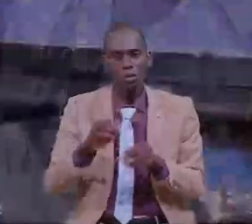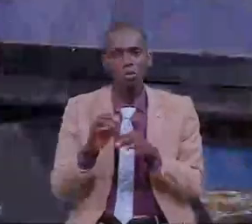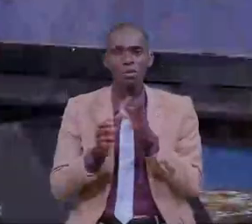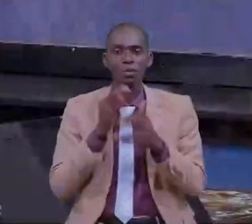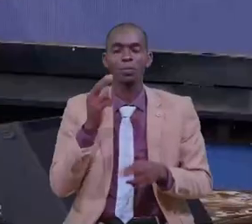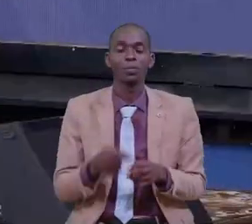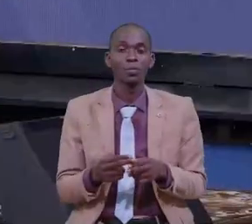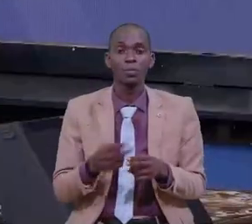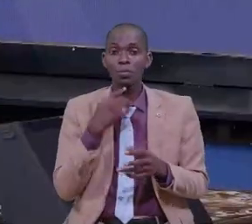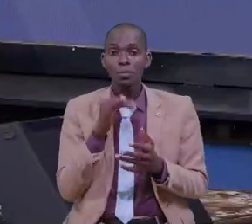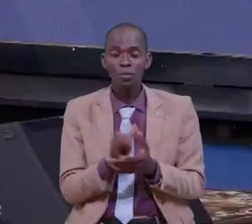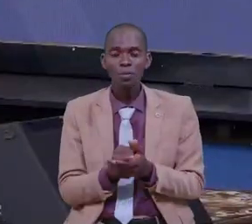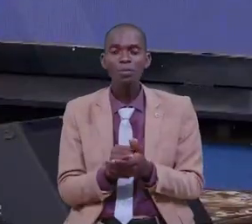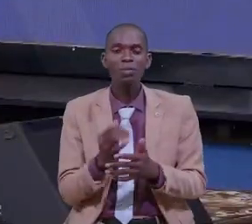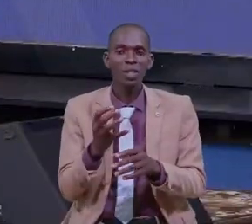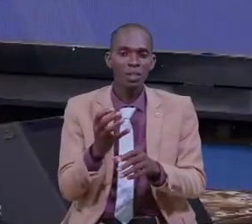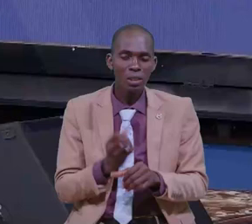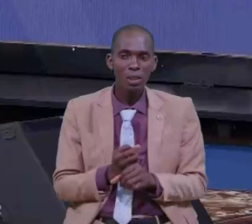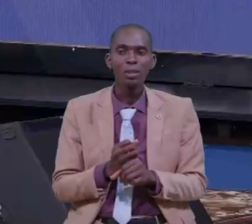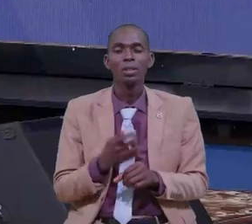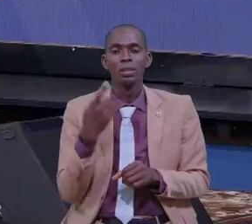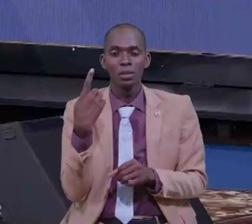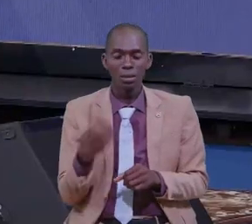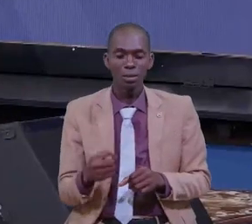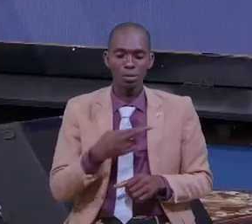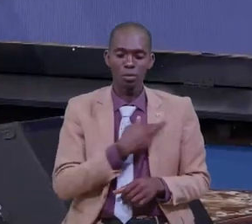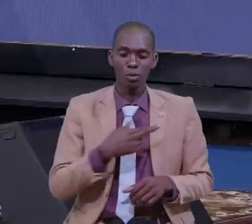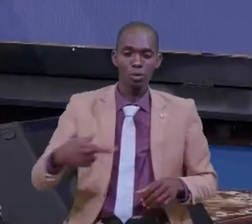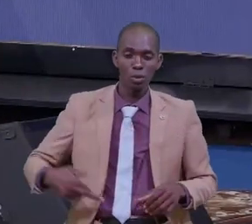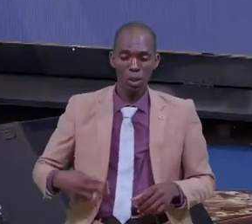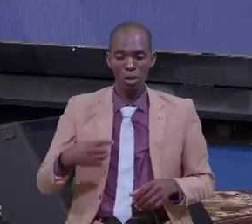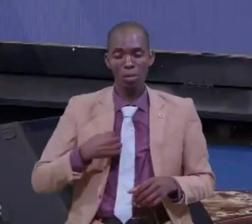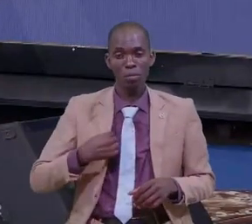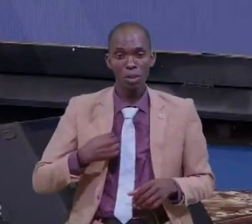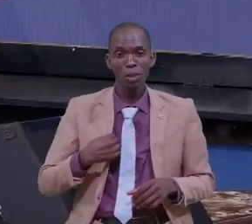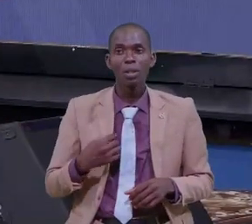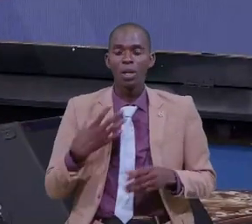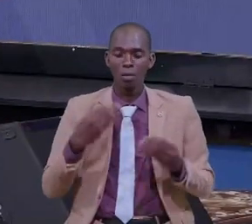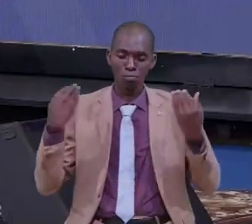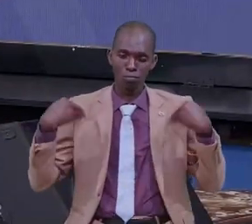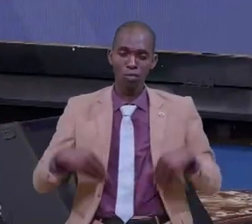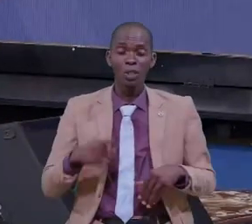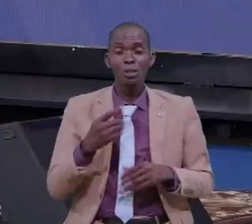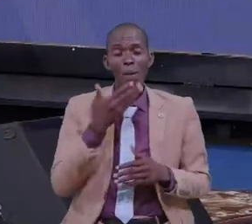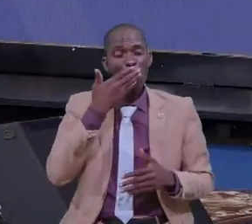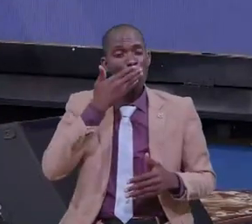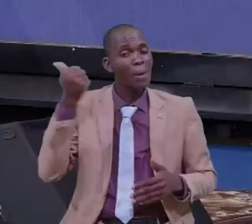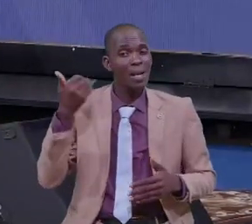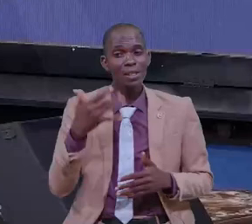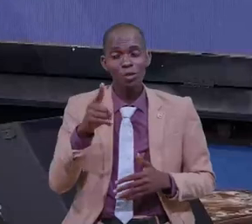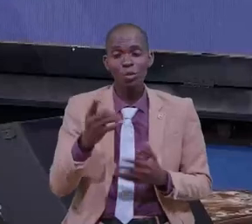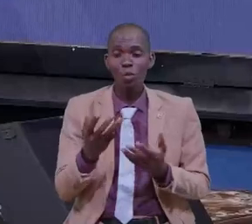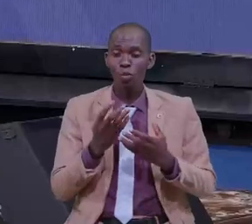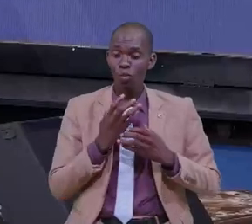dit, bon, prenez les vêtements royaux, habillez-le. La meilleure chose qu'il souhaitait pour